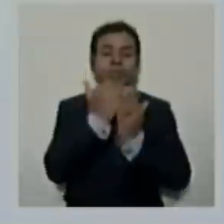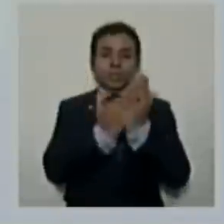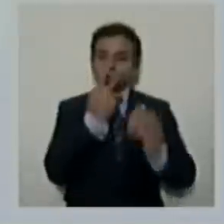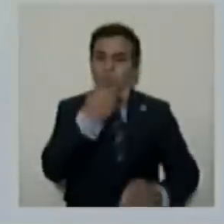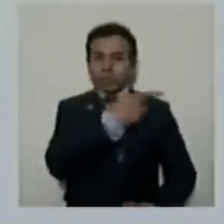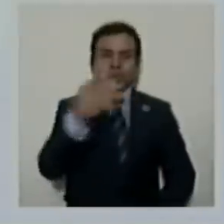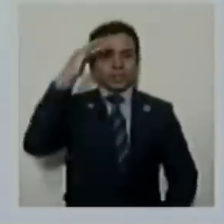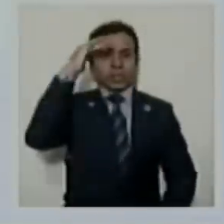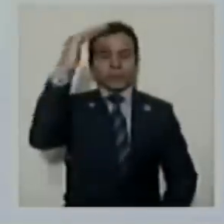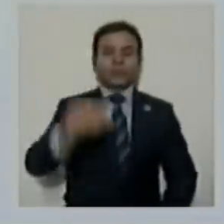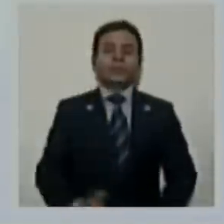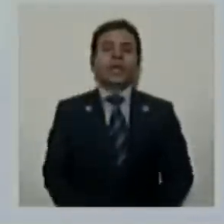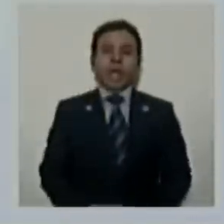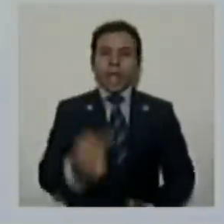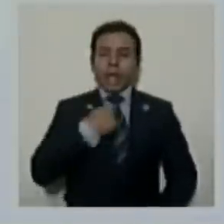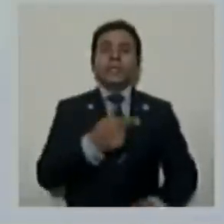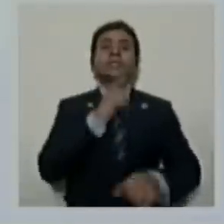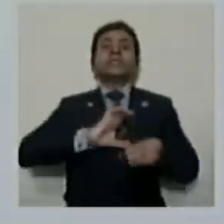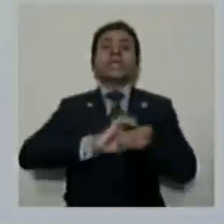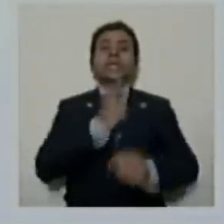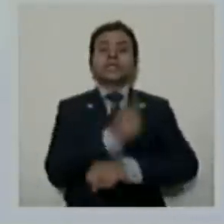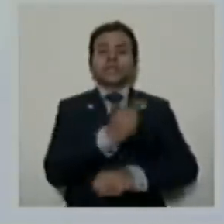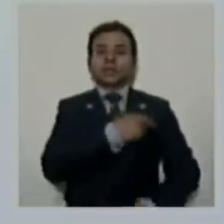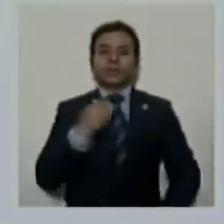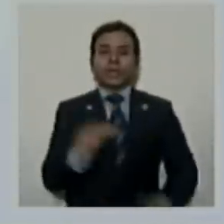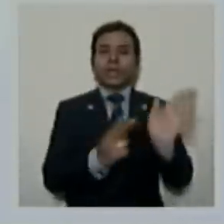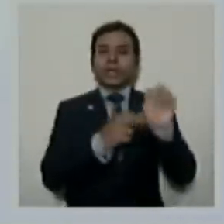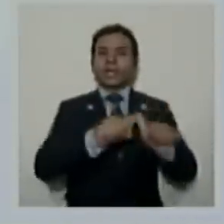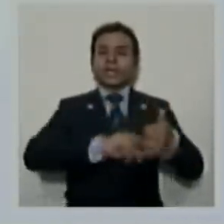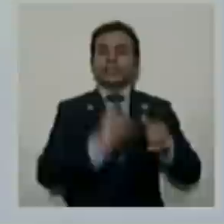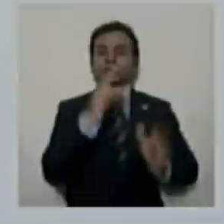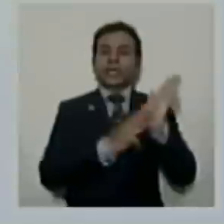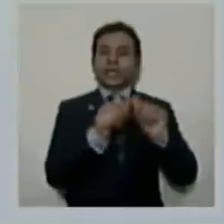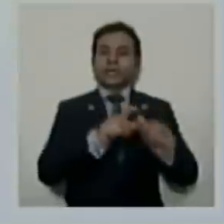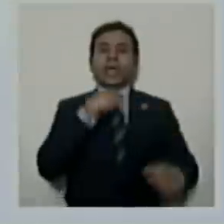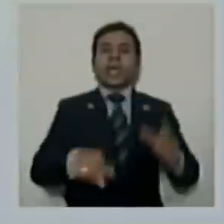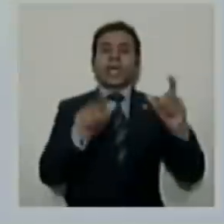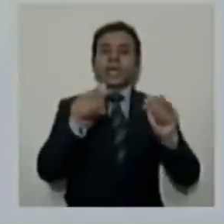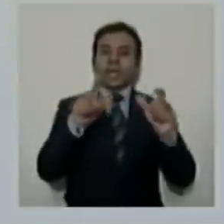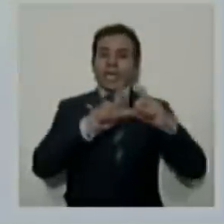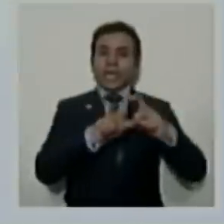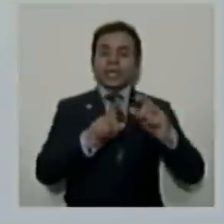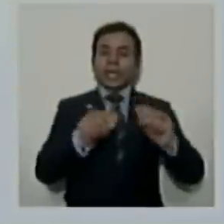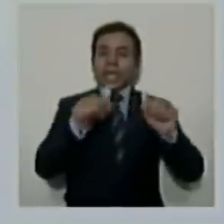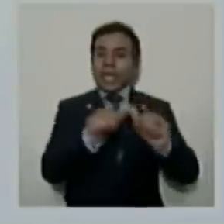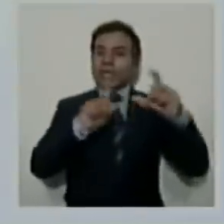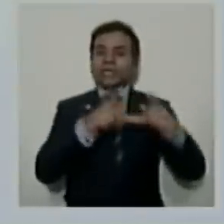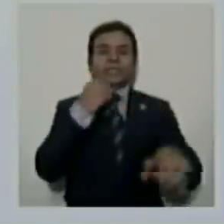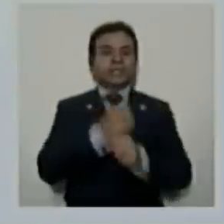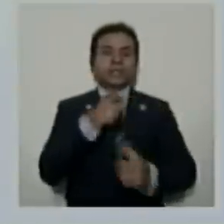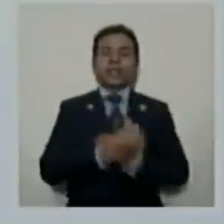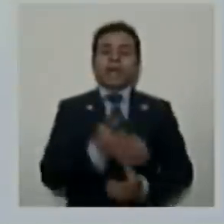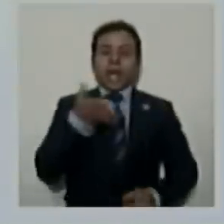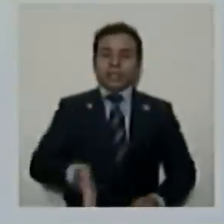প্রচারিত দৈনিক সংবাদ বুলেটিন কোভিড-19 দেখছেন, আসসালামু আলাইকুম। আমি অধ্যাপক ডাক্তার নাসিমা